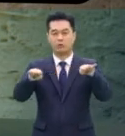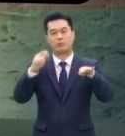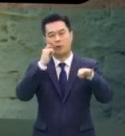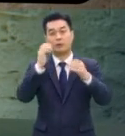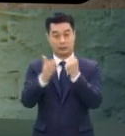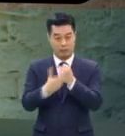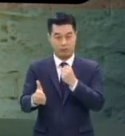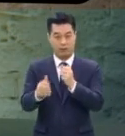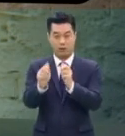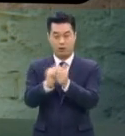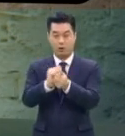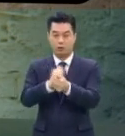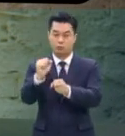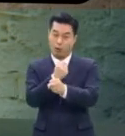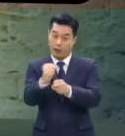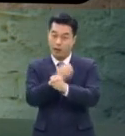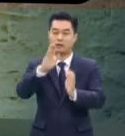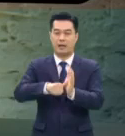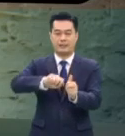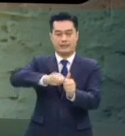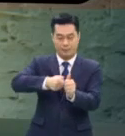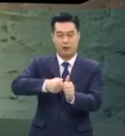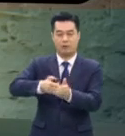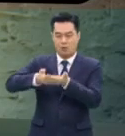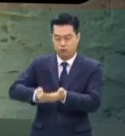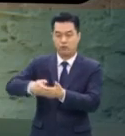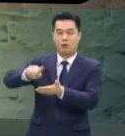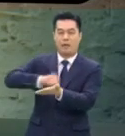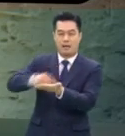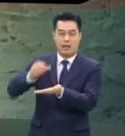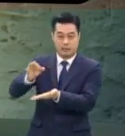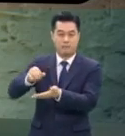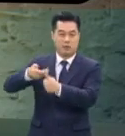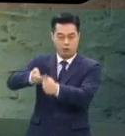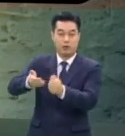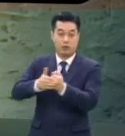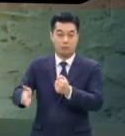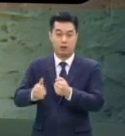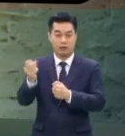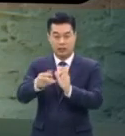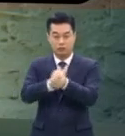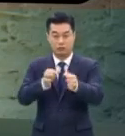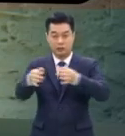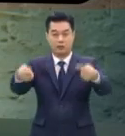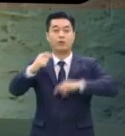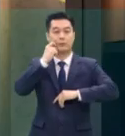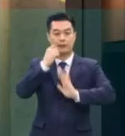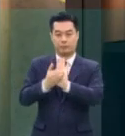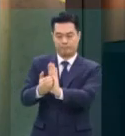주가조작 c 징벌 과 배상을 강화해 다시는 주식시장의 발붙이지 못하도록 하겠습니다